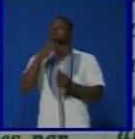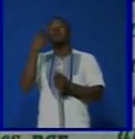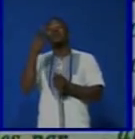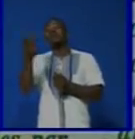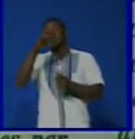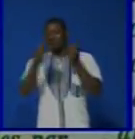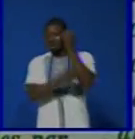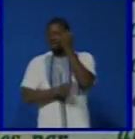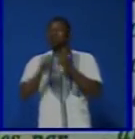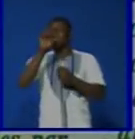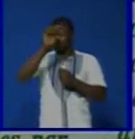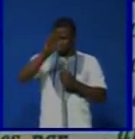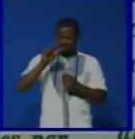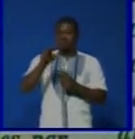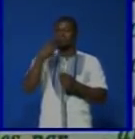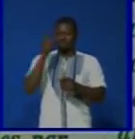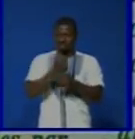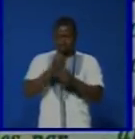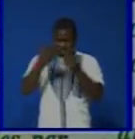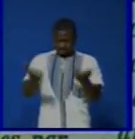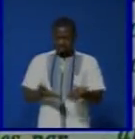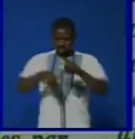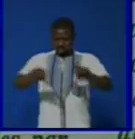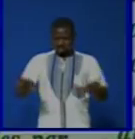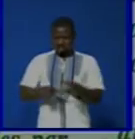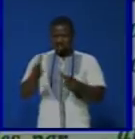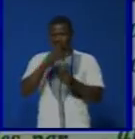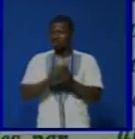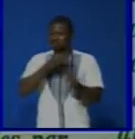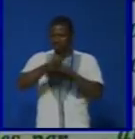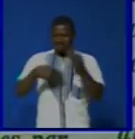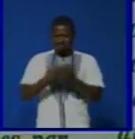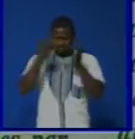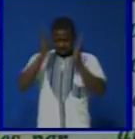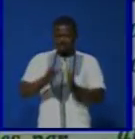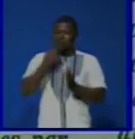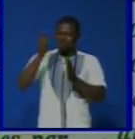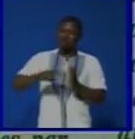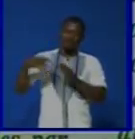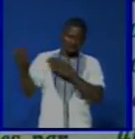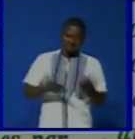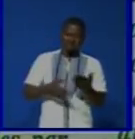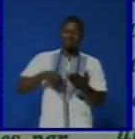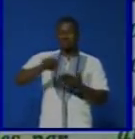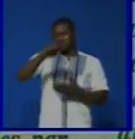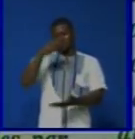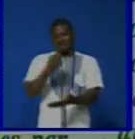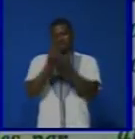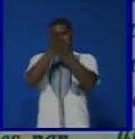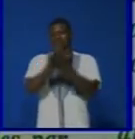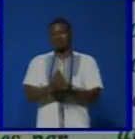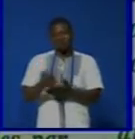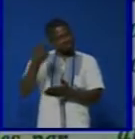exception aucune, toutes les personnes investies d'une parcelle d'autorité doivent apporter chacun sa pierre de lapidation contre